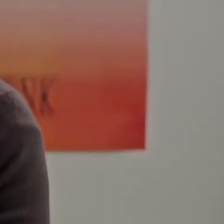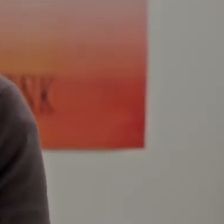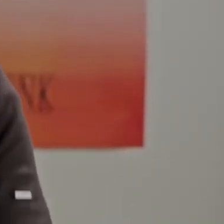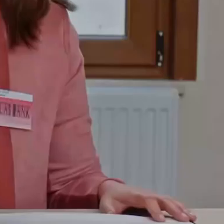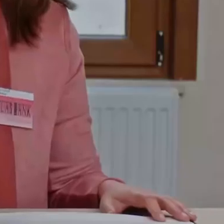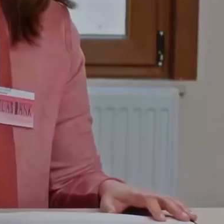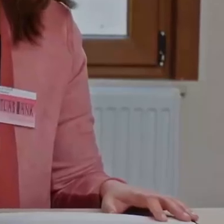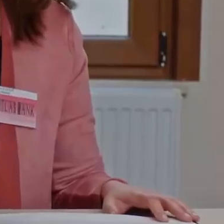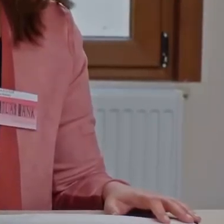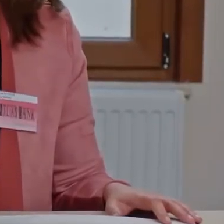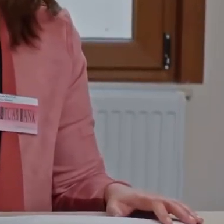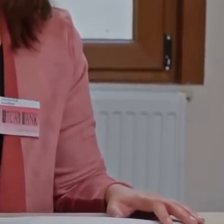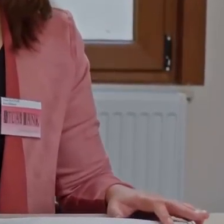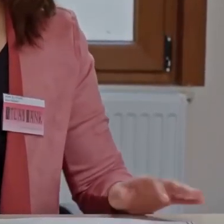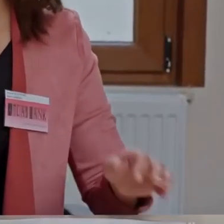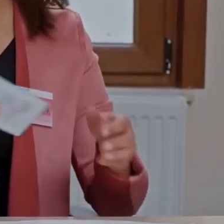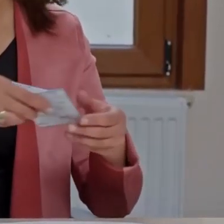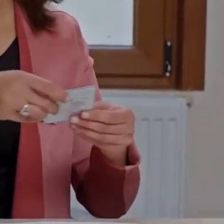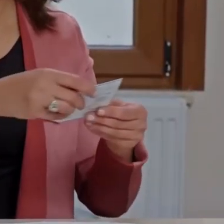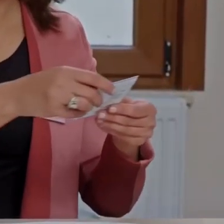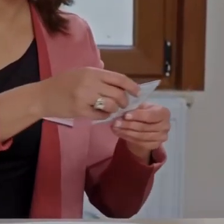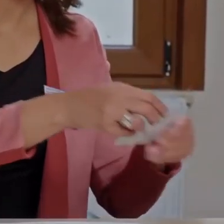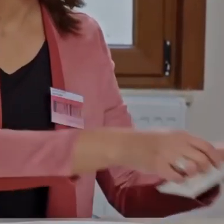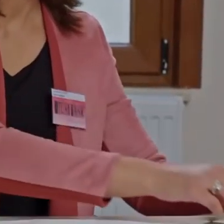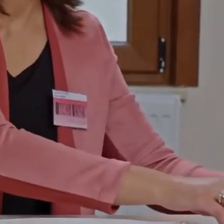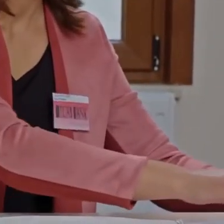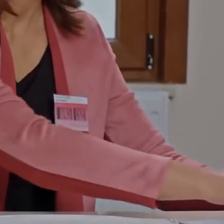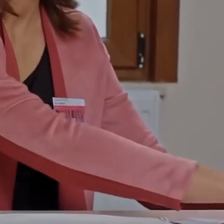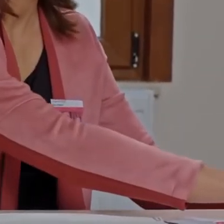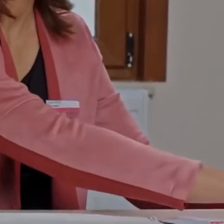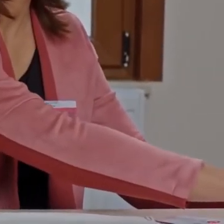banka görevlisine verdi. Görevli bilgisayarda işlem yapıyor.